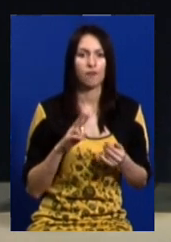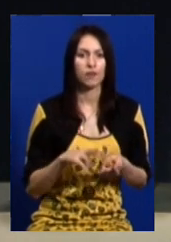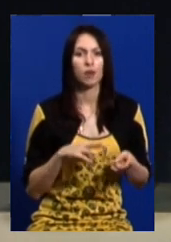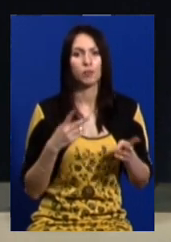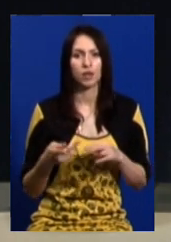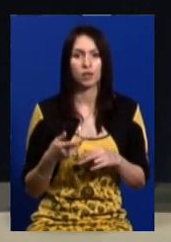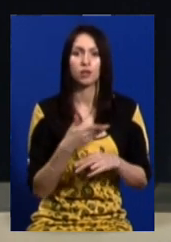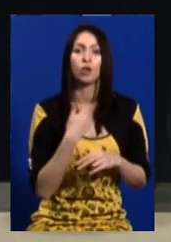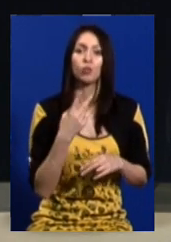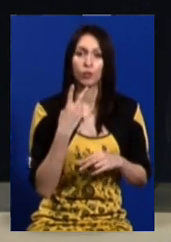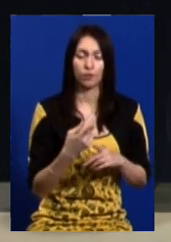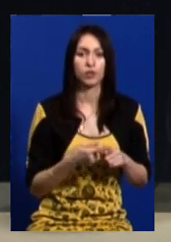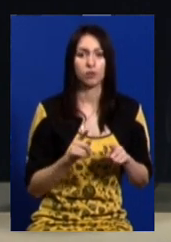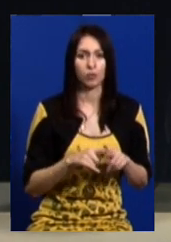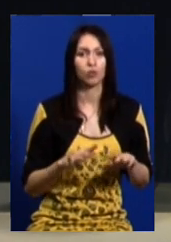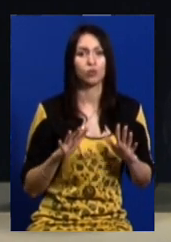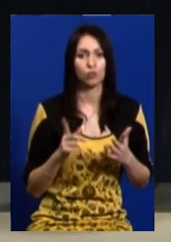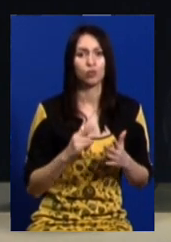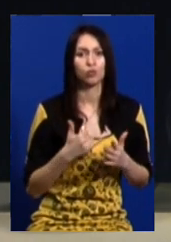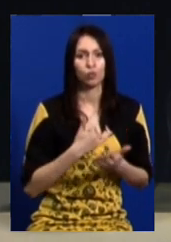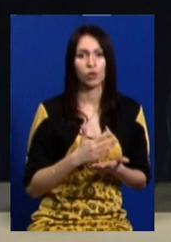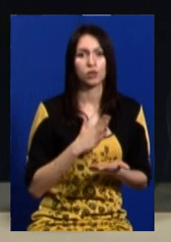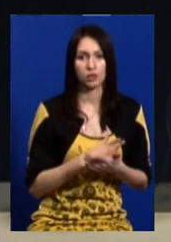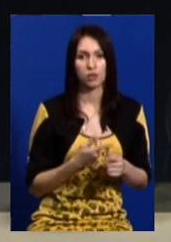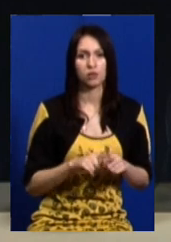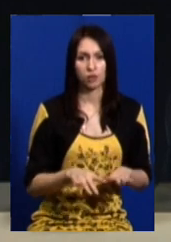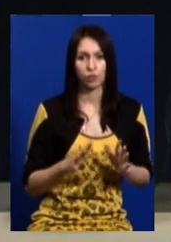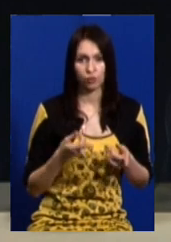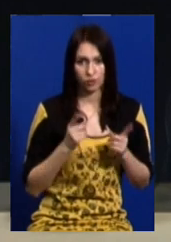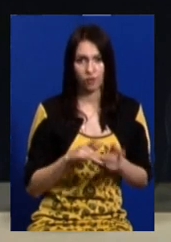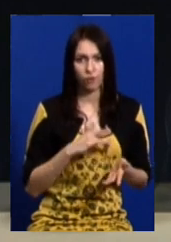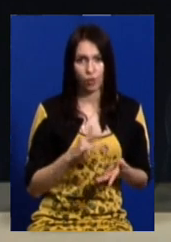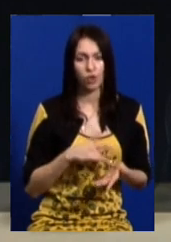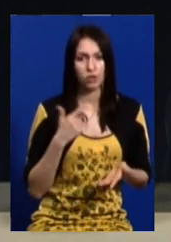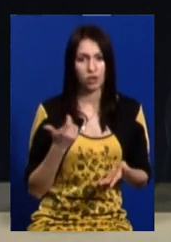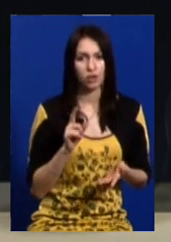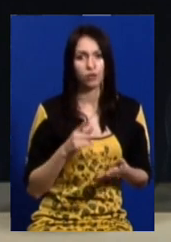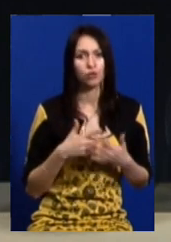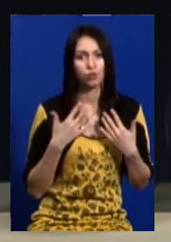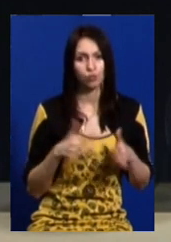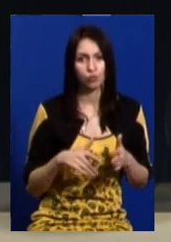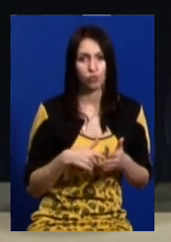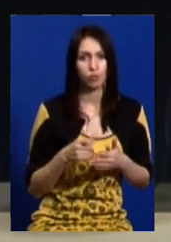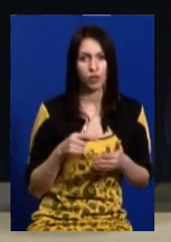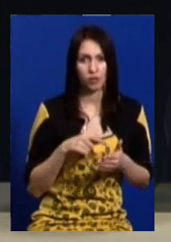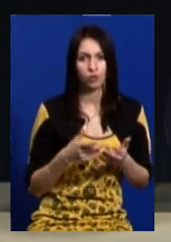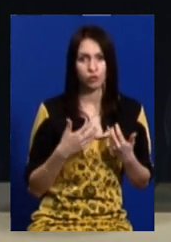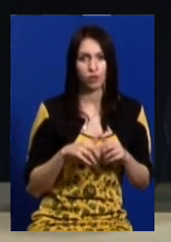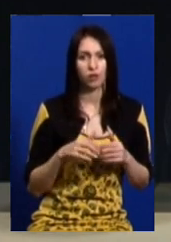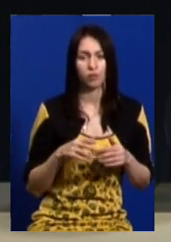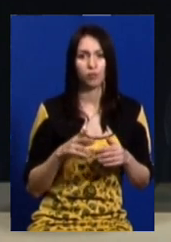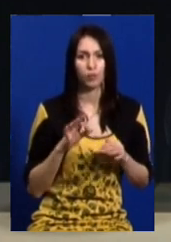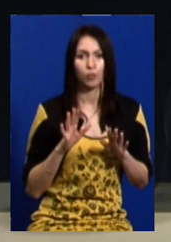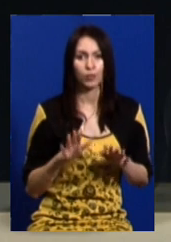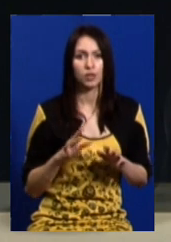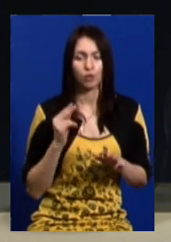сьогодні бачимо цю ситуацію, що є в нас вже такий випадок навіть у місті Харкові, що жертводавець, який будував, він перейшов помісно в